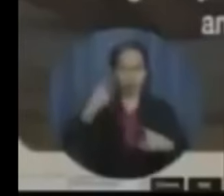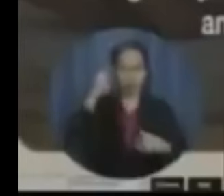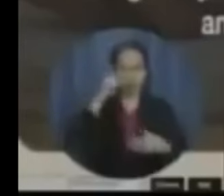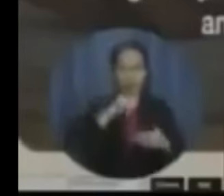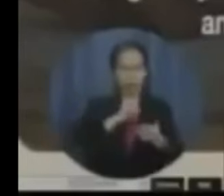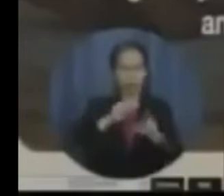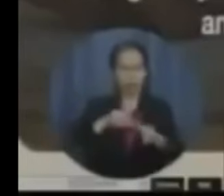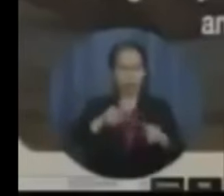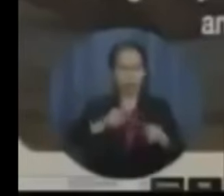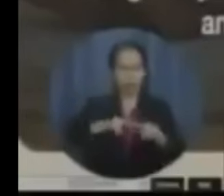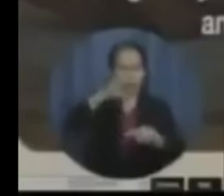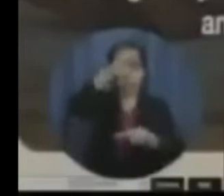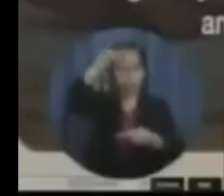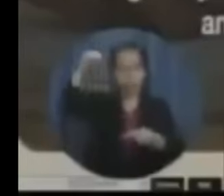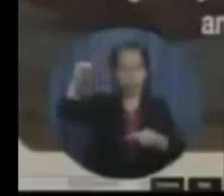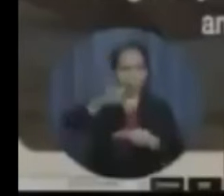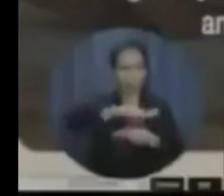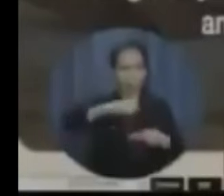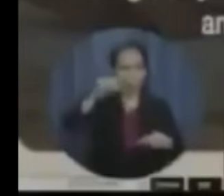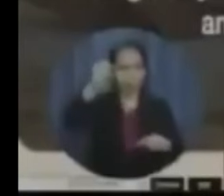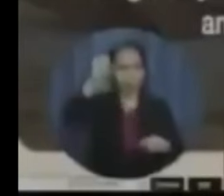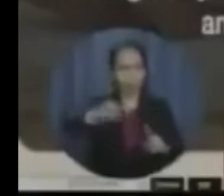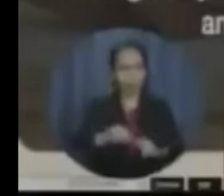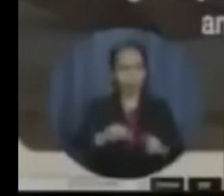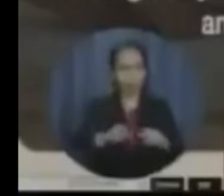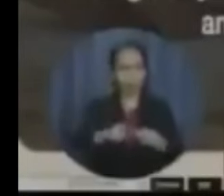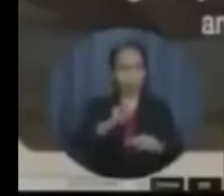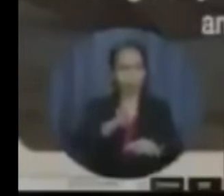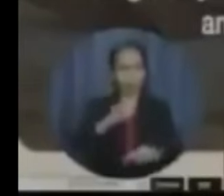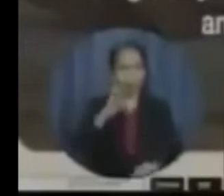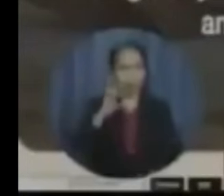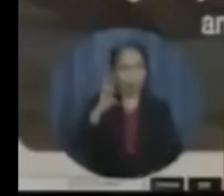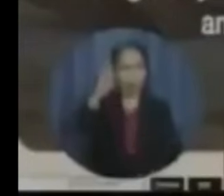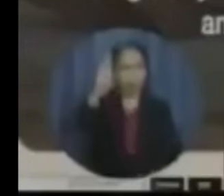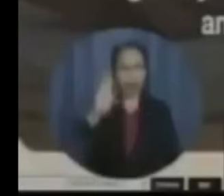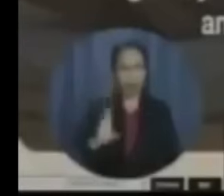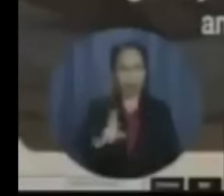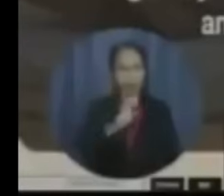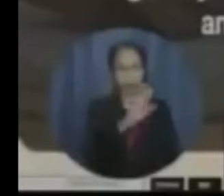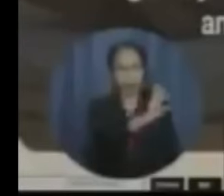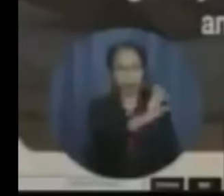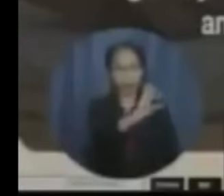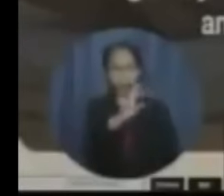siyang bilang ng isang tao. At ang kanyang bilang ay